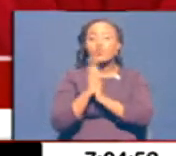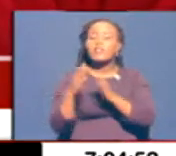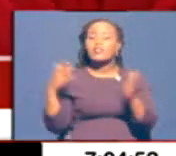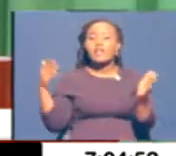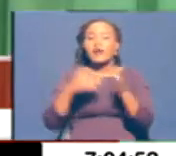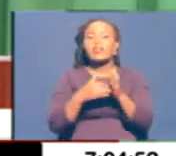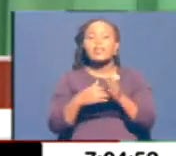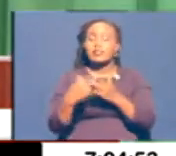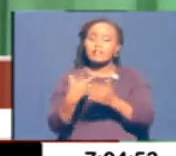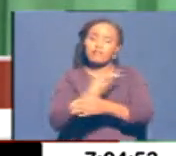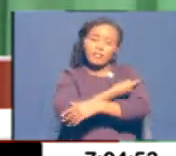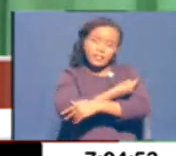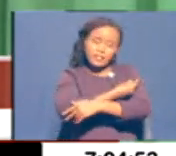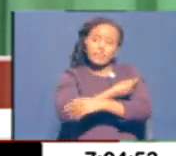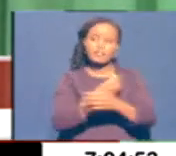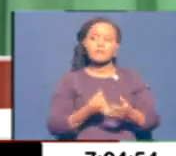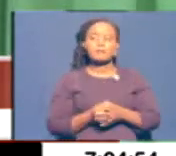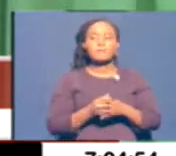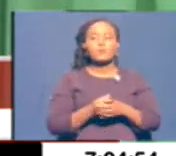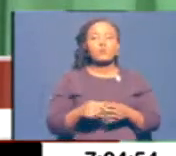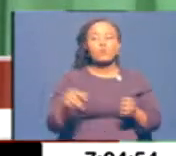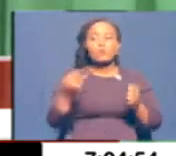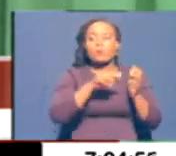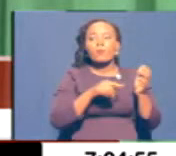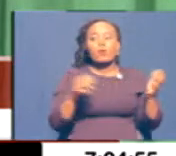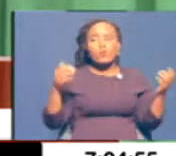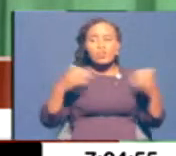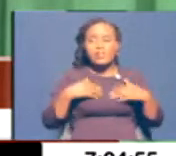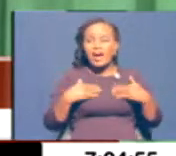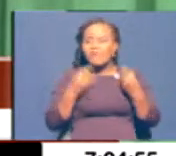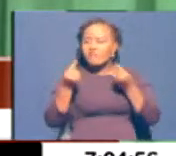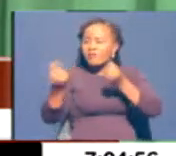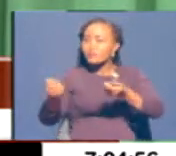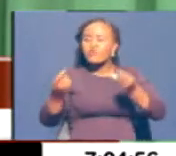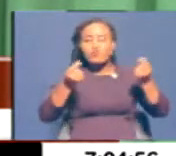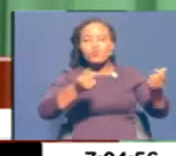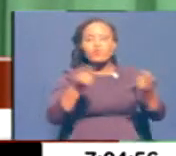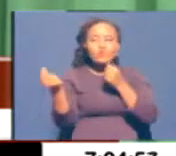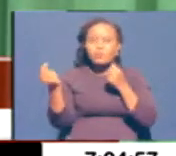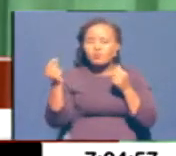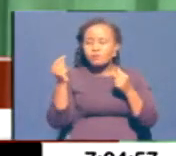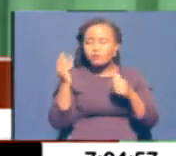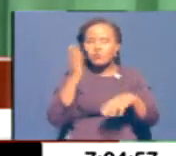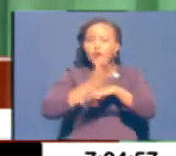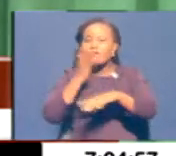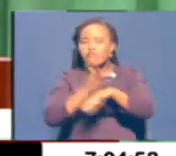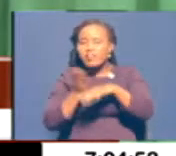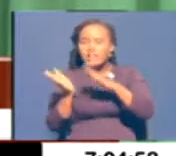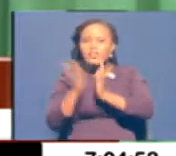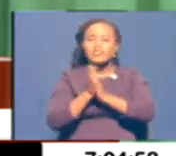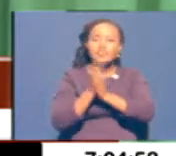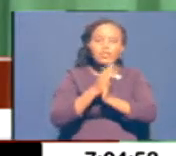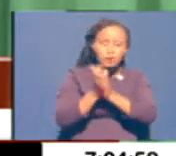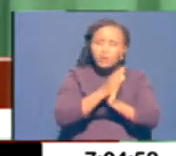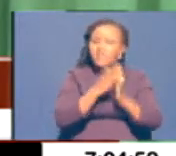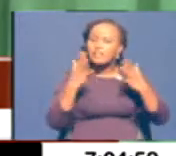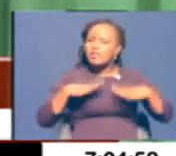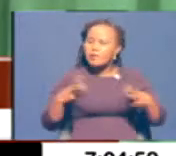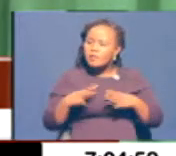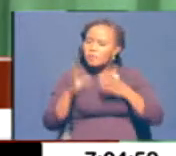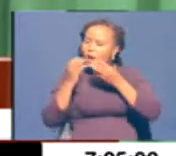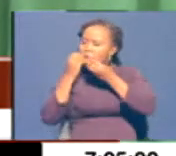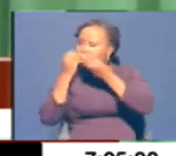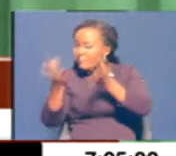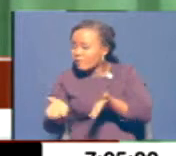COVID-19. Kuna mambo madogo madogo hapo, propaganda hapo katikati. Wananchi wanaambiwa